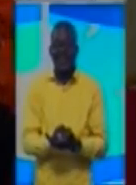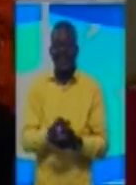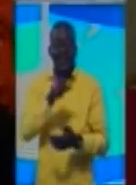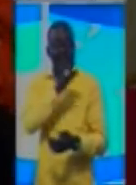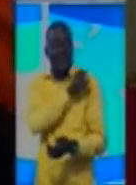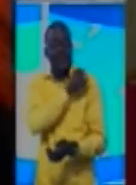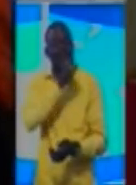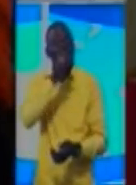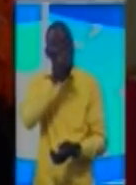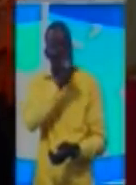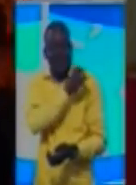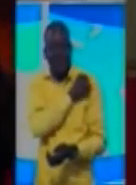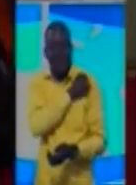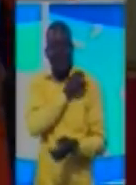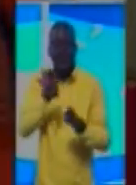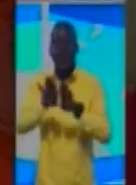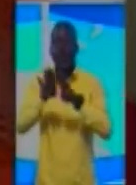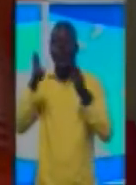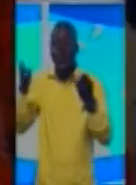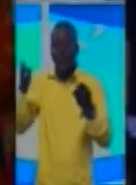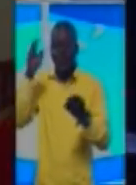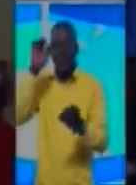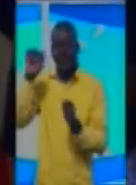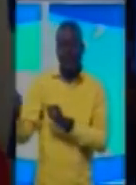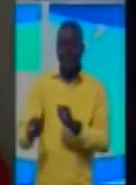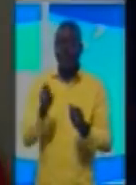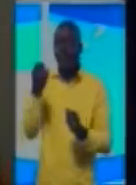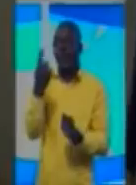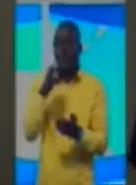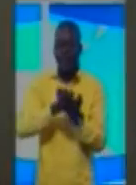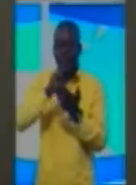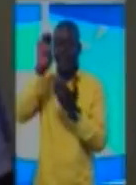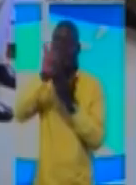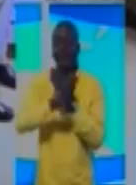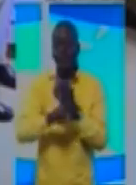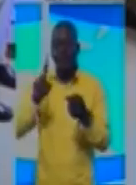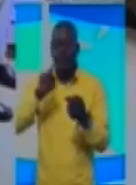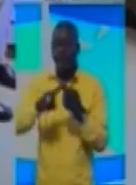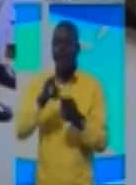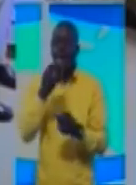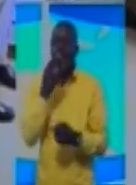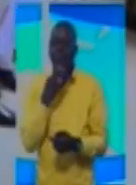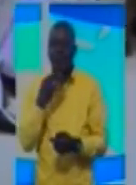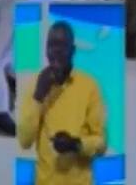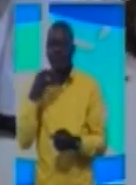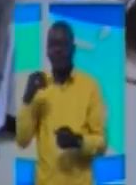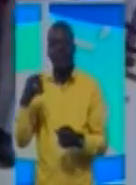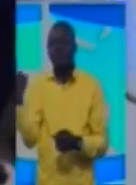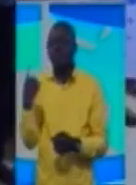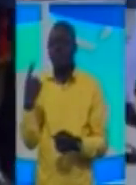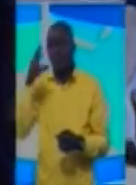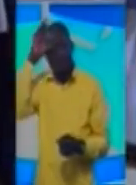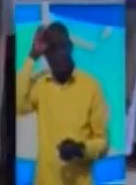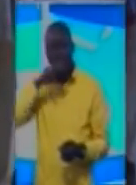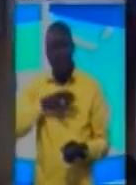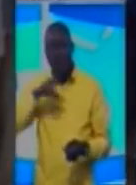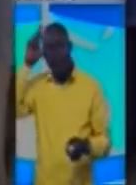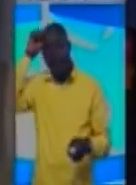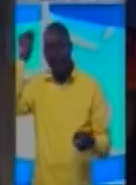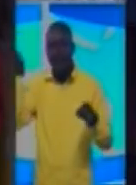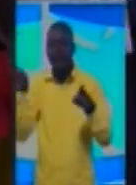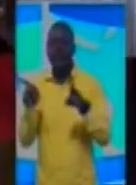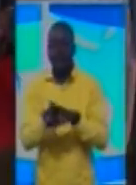Saodgo lance ainsi les activités du 11 décembre 2020 à Bamfora. Comme un seul homme, les filles et fils de la région